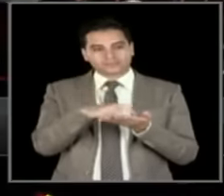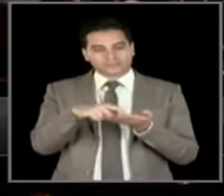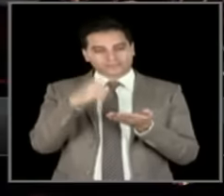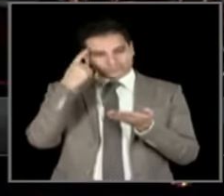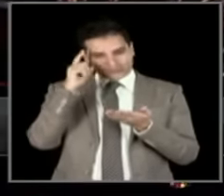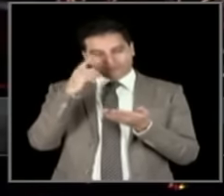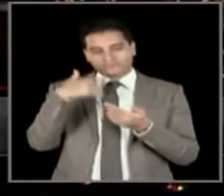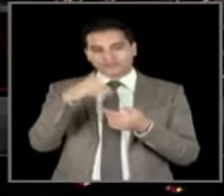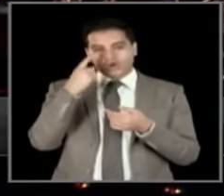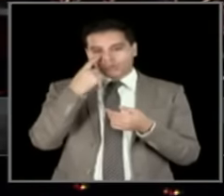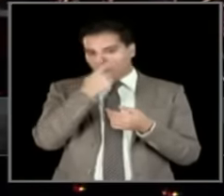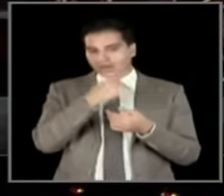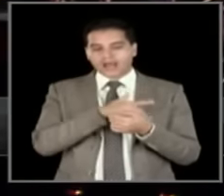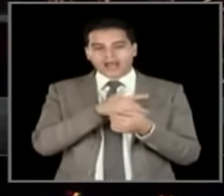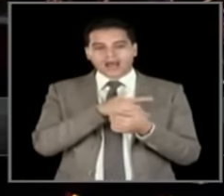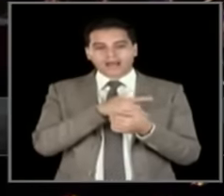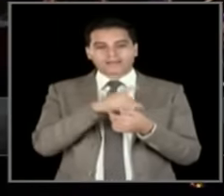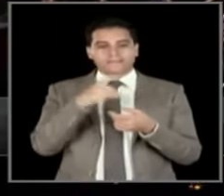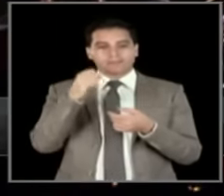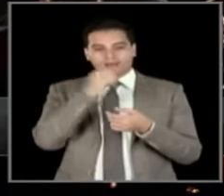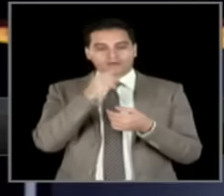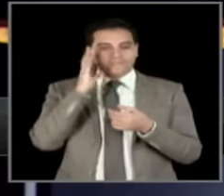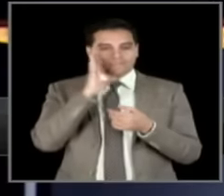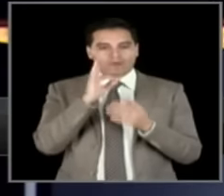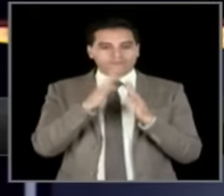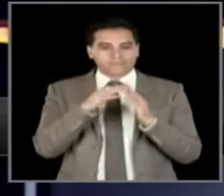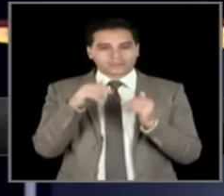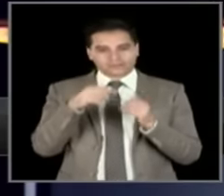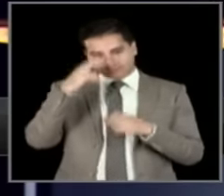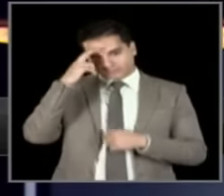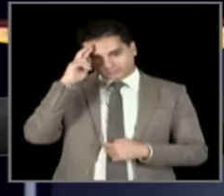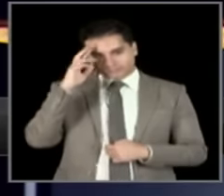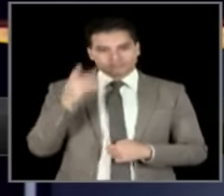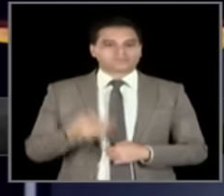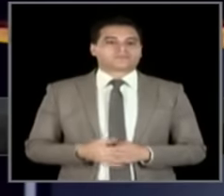باص. عيون القلب هي أغنية لمطربة مصرية، فمن هي؟